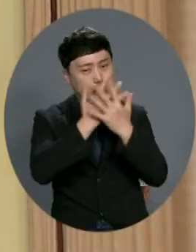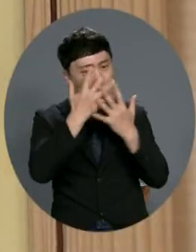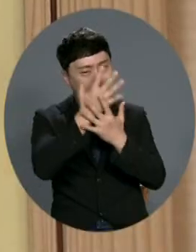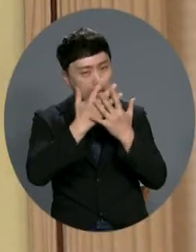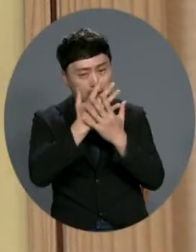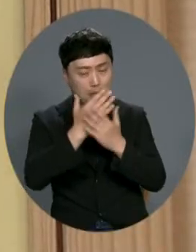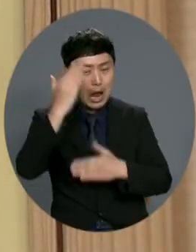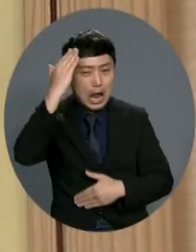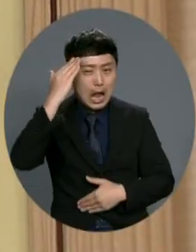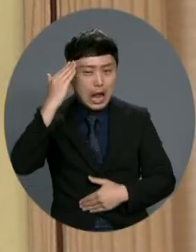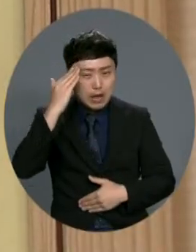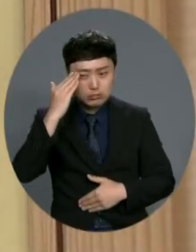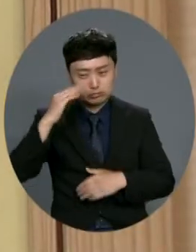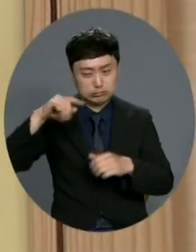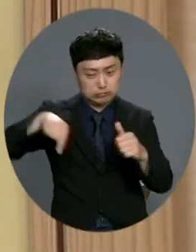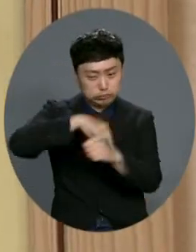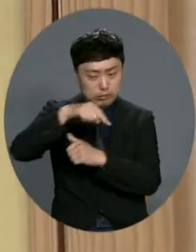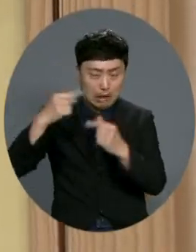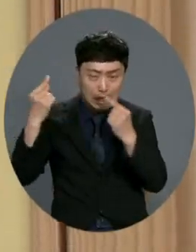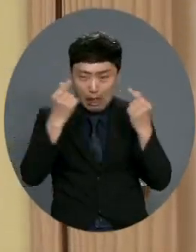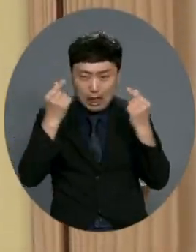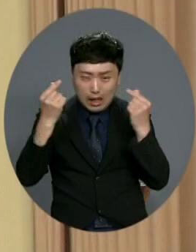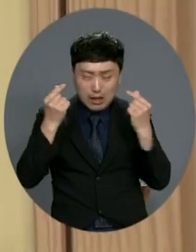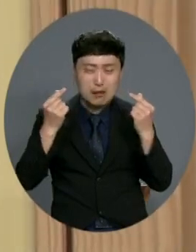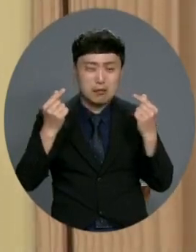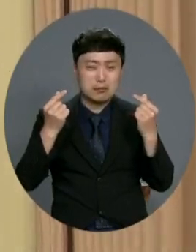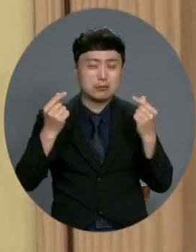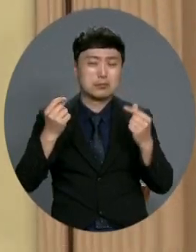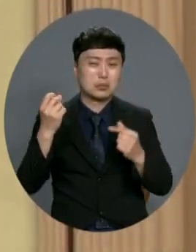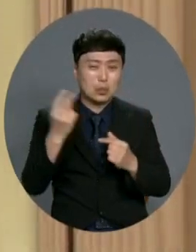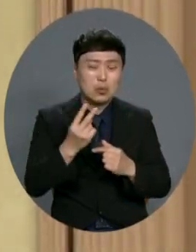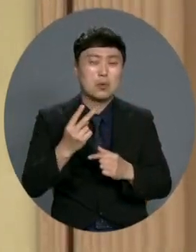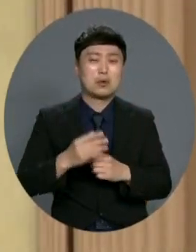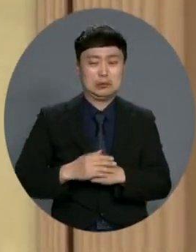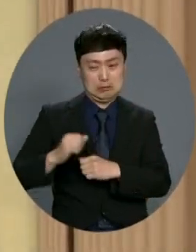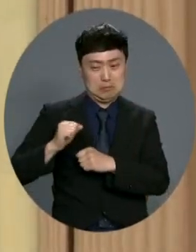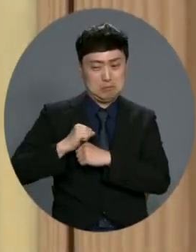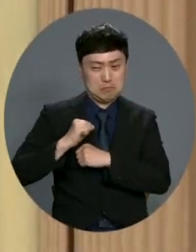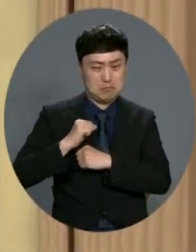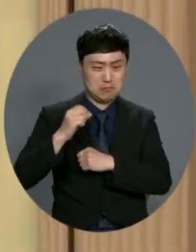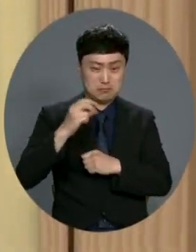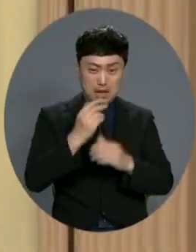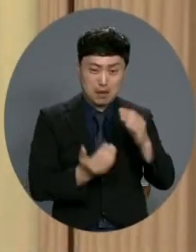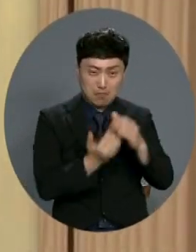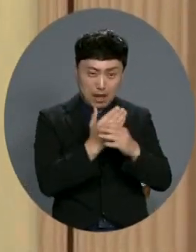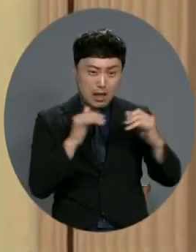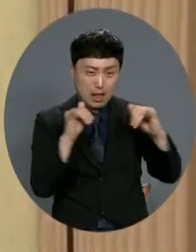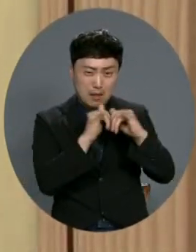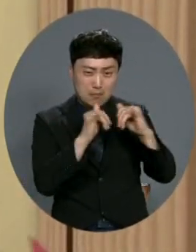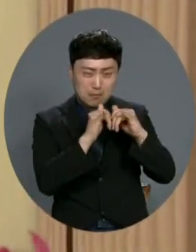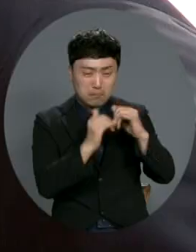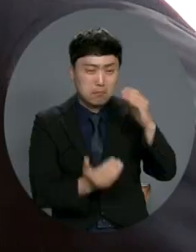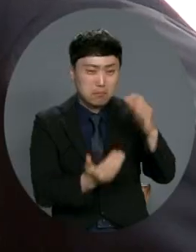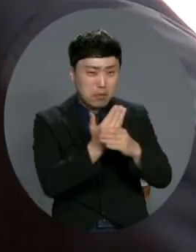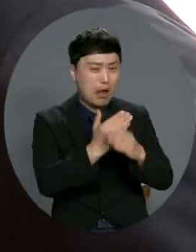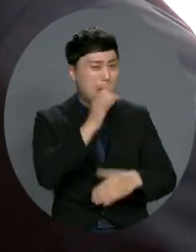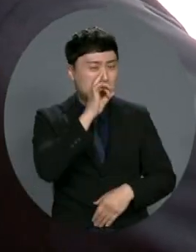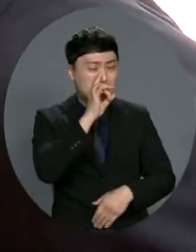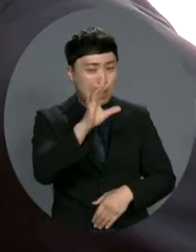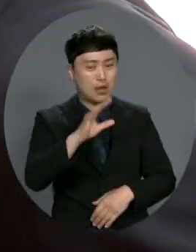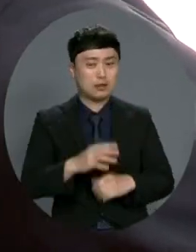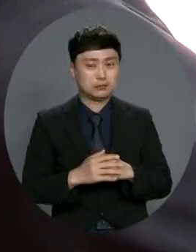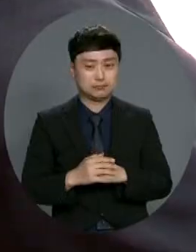긴장감이 여전합니다. 전란 속에 살아남은 김진원 용사는 이 땅에 다시는 전쟁이 일어나서는 안 된다며